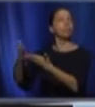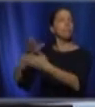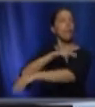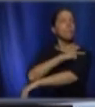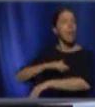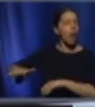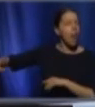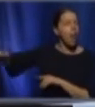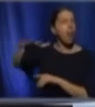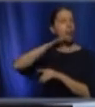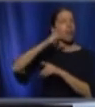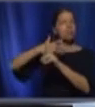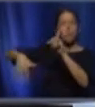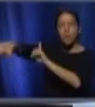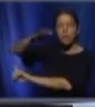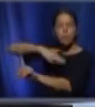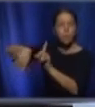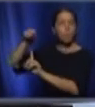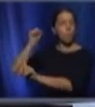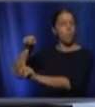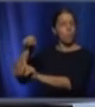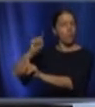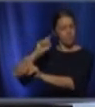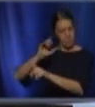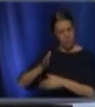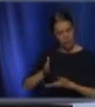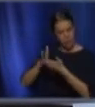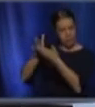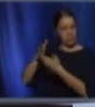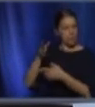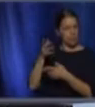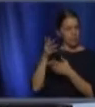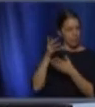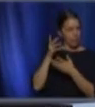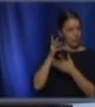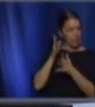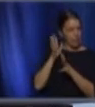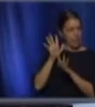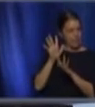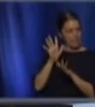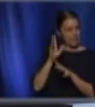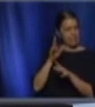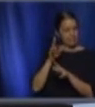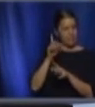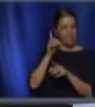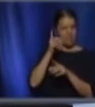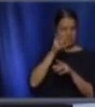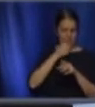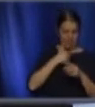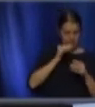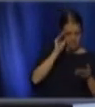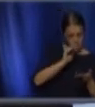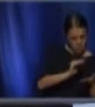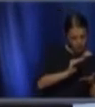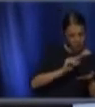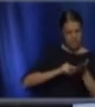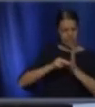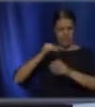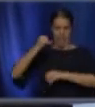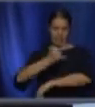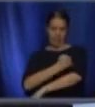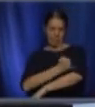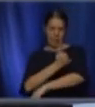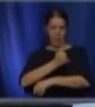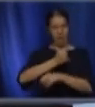nos hospitalisations, puis les gens vont pouvoir commencer à re-soigner les gens qui sont en attente d'une chirurgie ou en attente